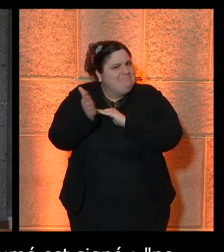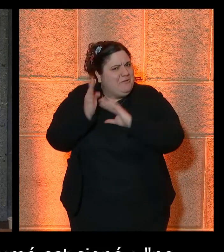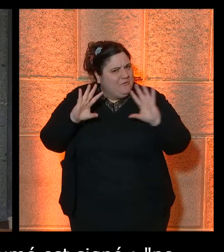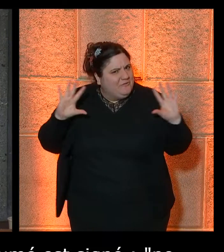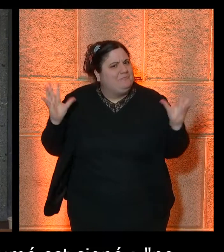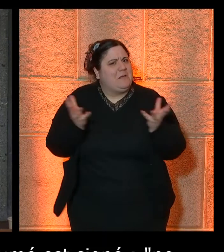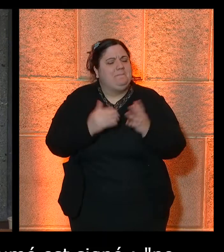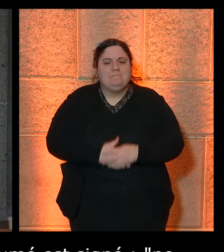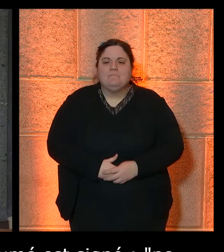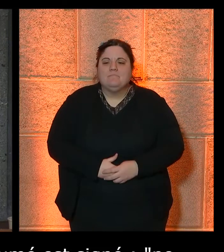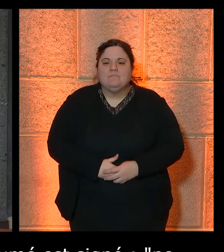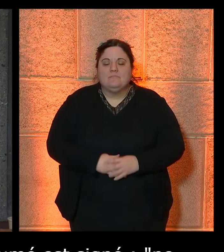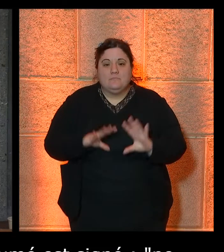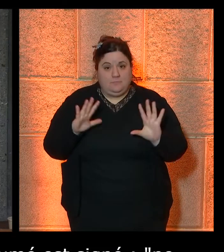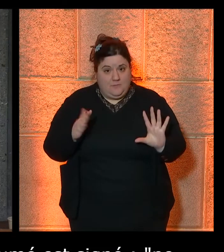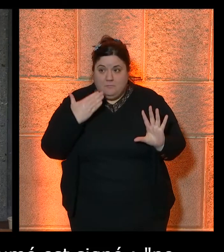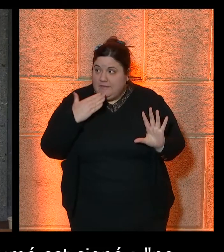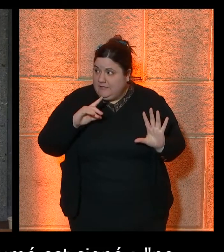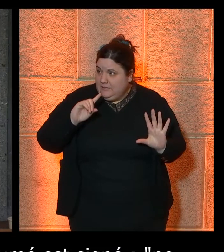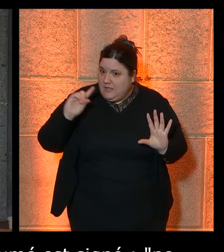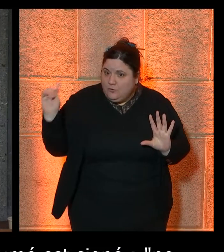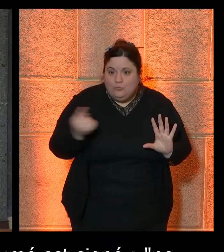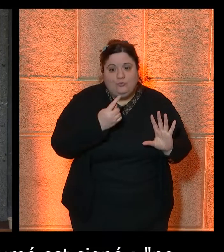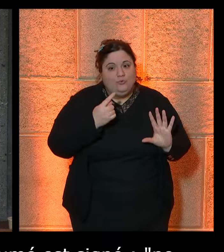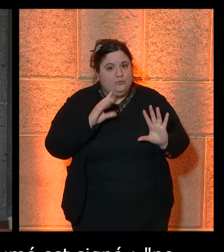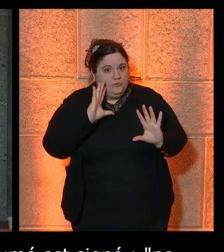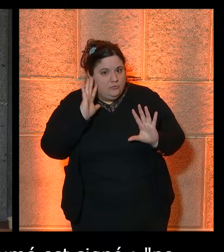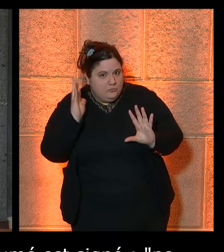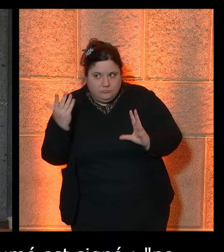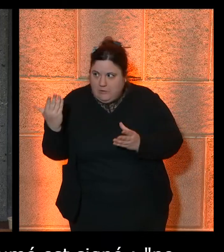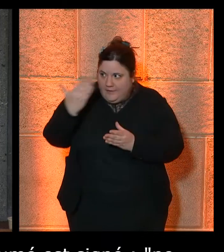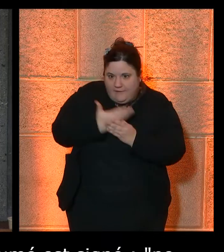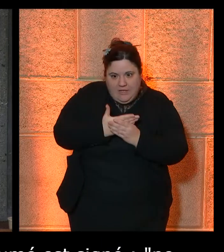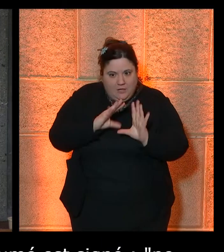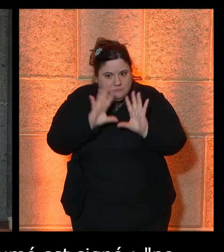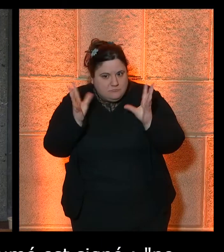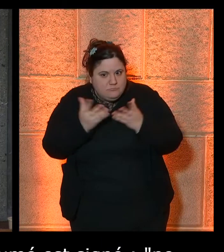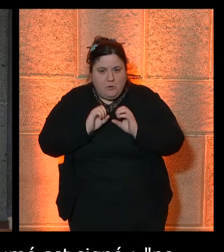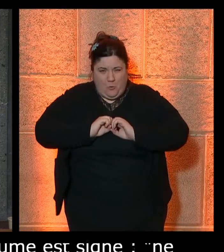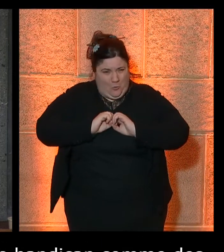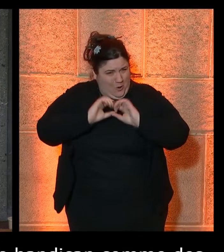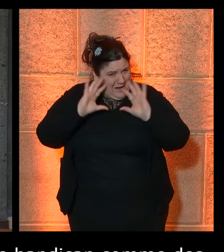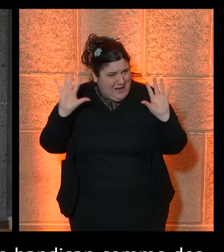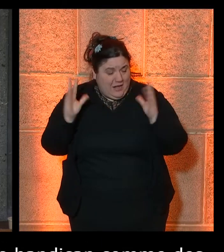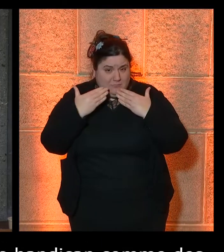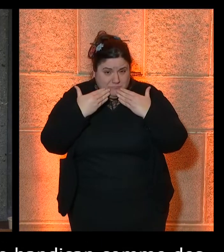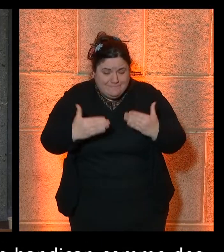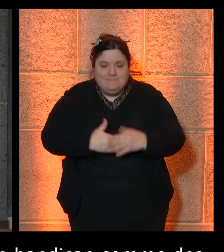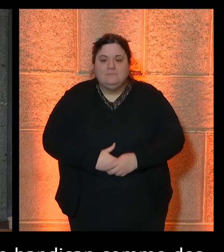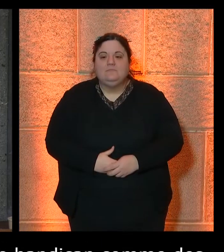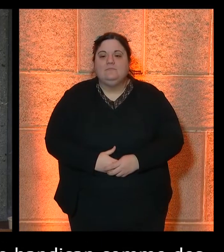Merci beaucoup à chacune et chacun d'entre vous pour ces interventions très claires. Donc, nous